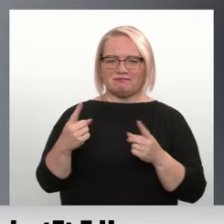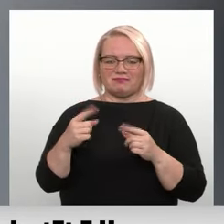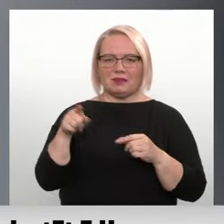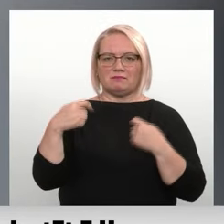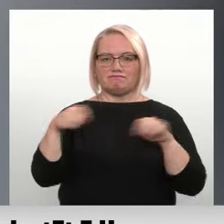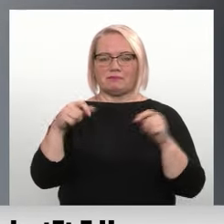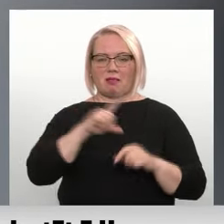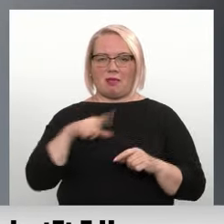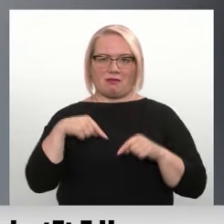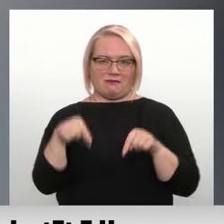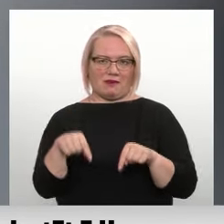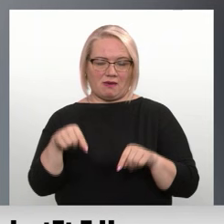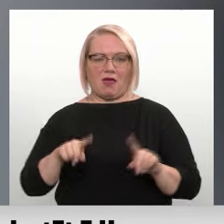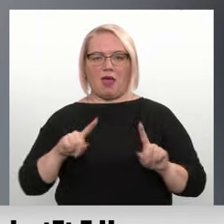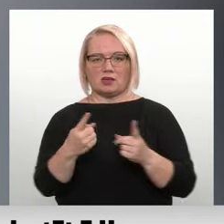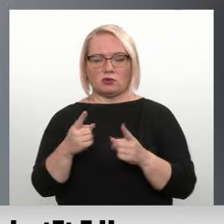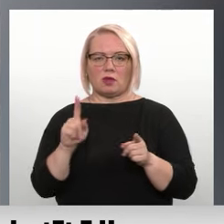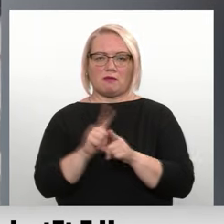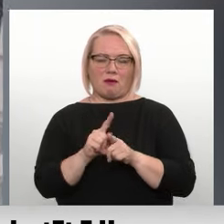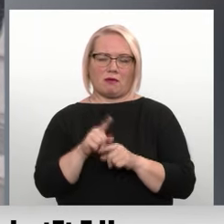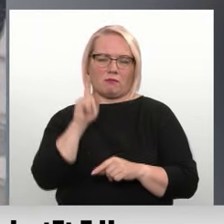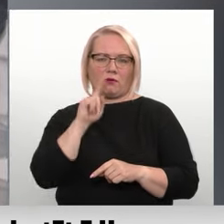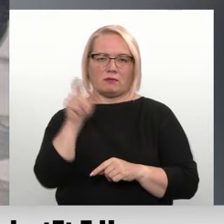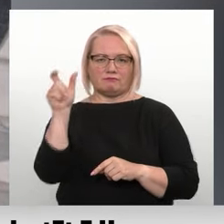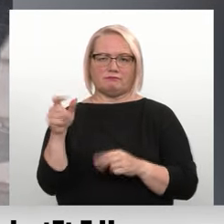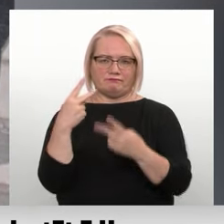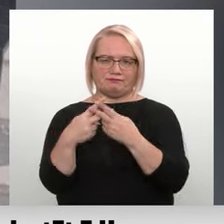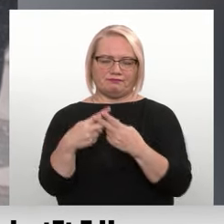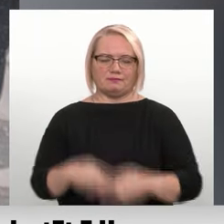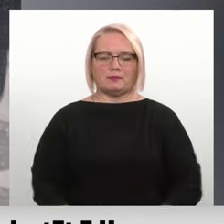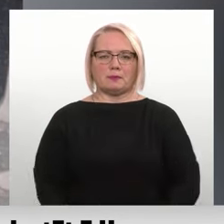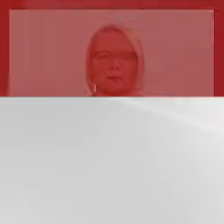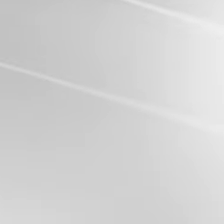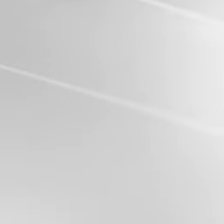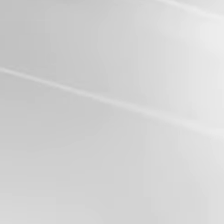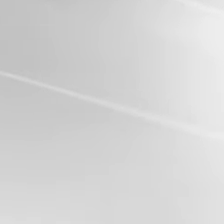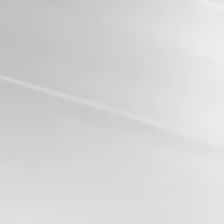tirgojas tepat Latvijā. Aizturētajiem piemēros drošības līdzeklis – apcietinājums.